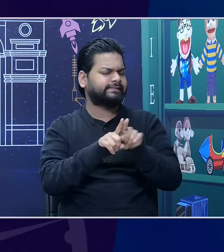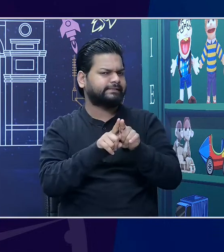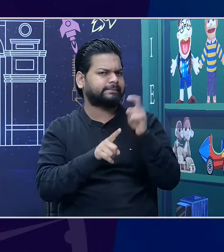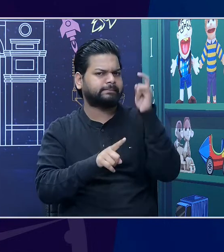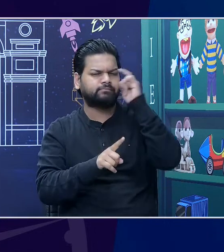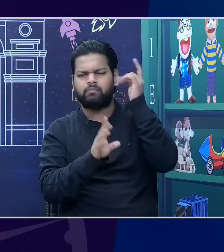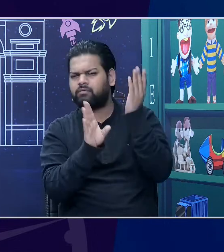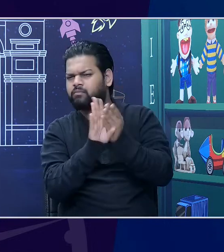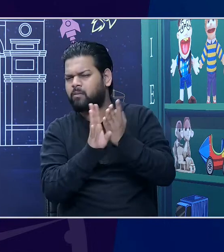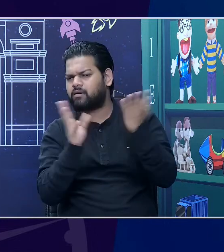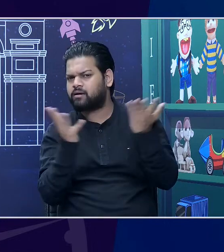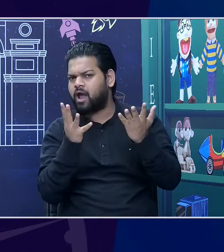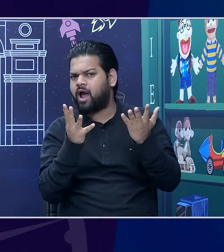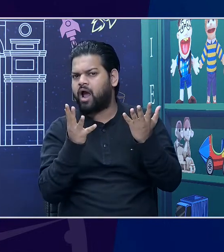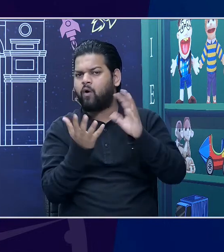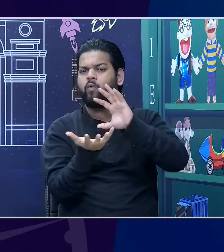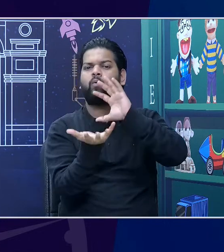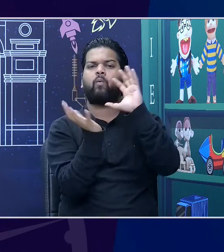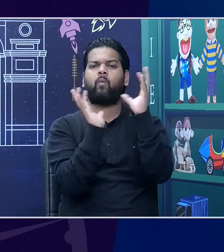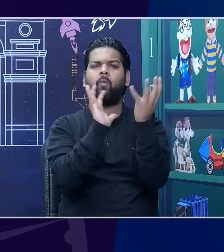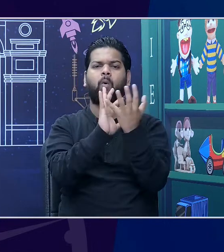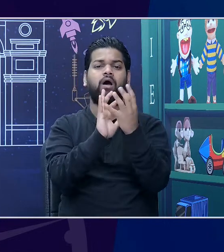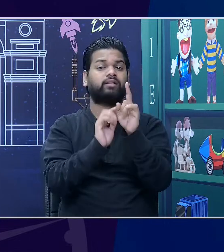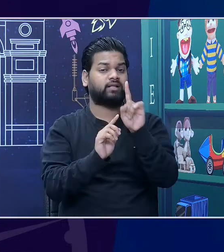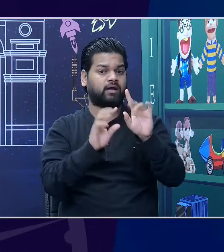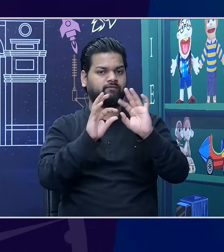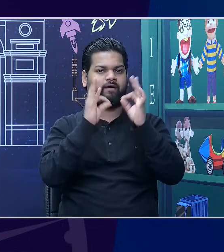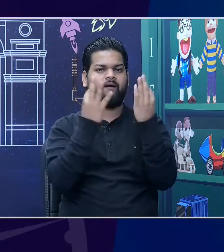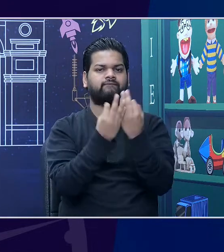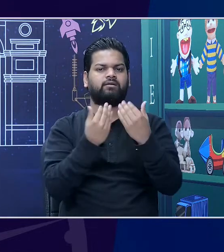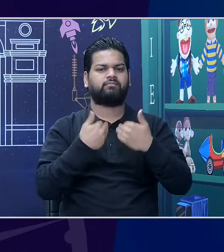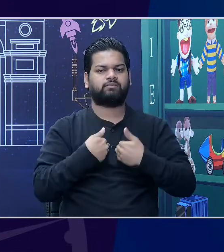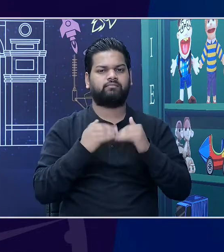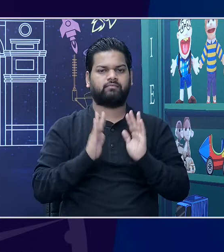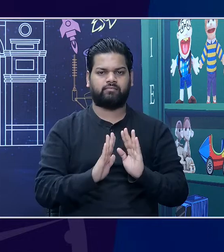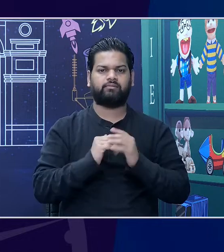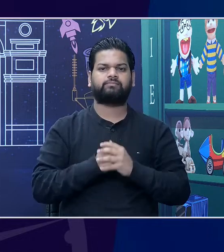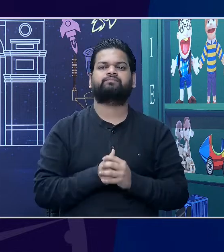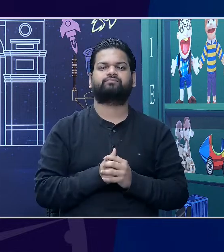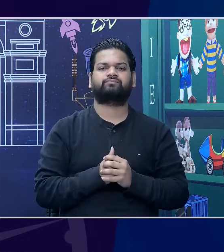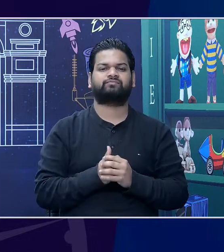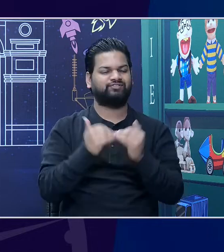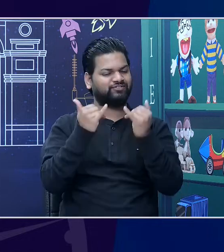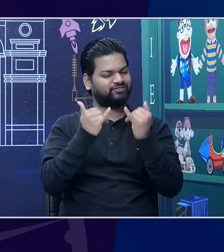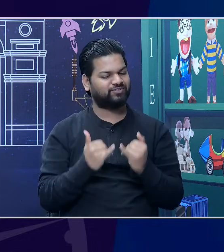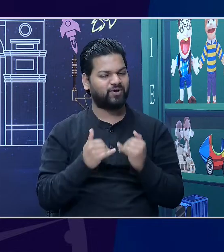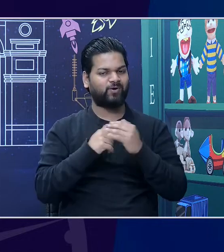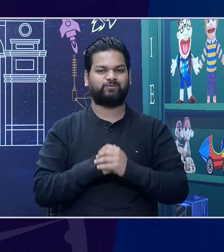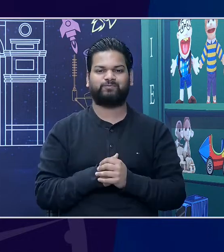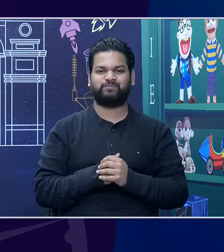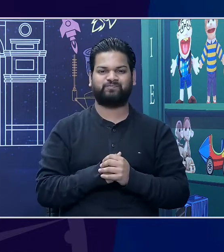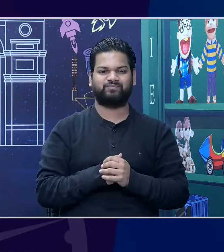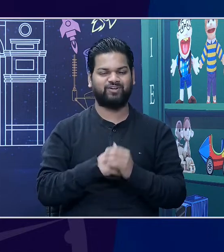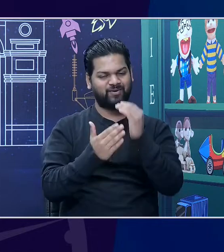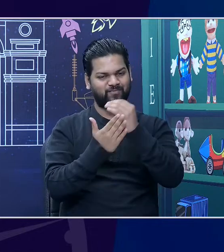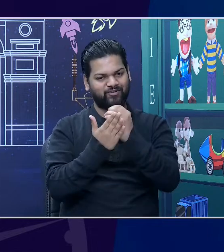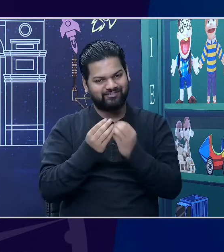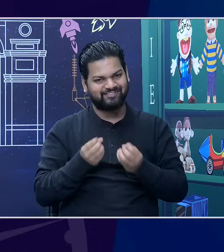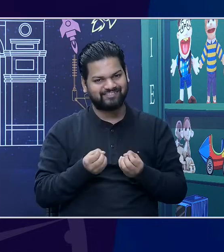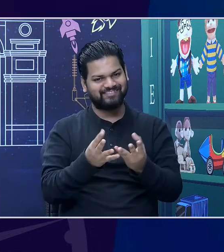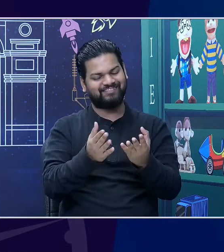Vasudev Kutumbakam, or the world is one family. तो अब हम रुक करते हैं हमारे इस सत्र की तरफ,